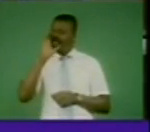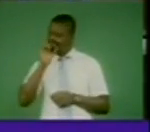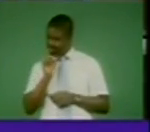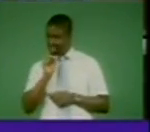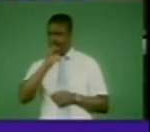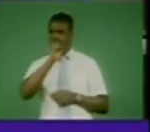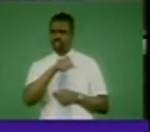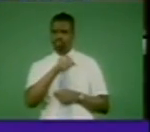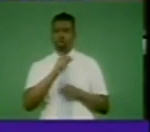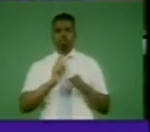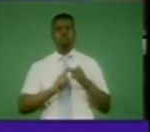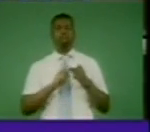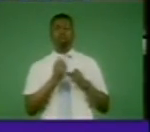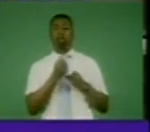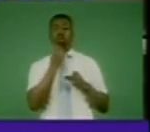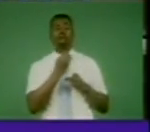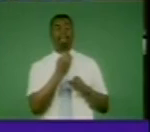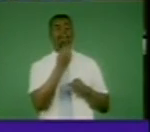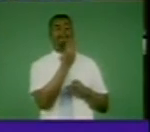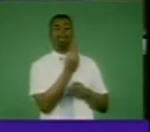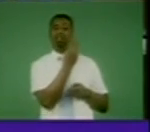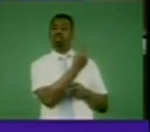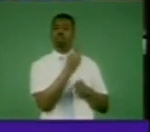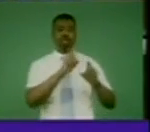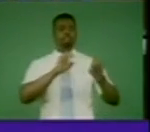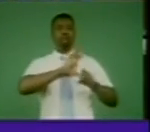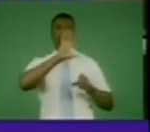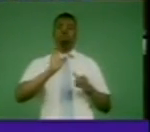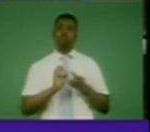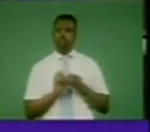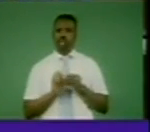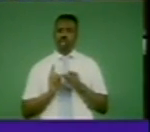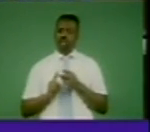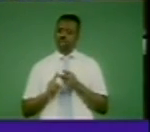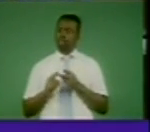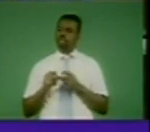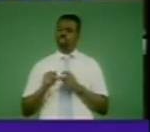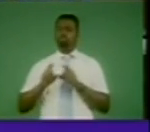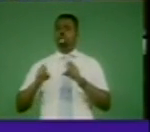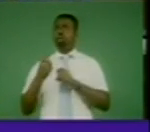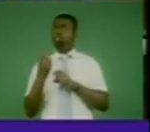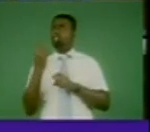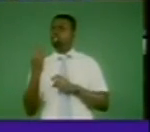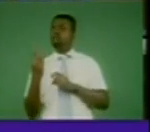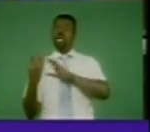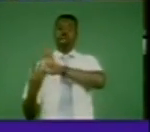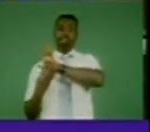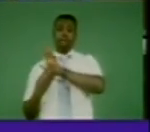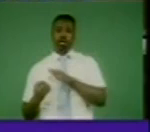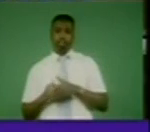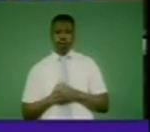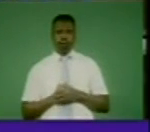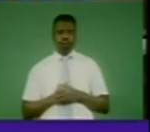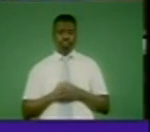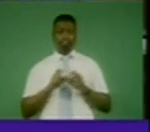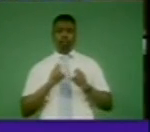kura 31 kwenye ibara zote, isipokuwa ibara ya kwanza ilikuwa na kura 29, na ibara ya pili ilikuwa na kura